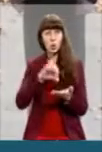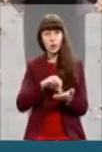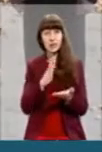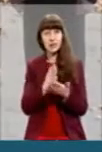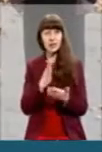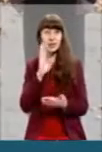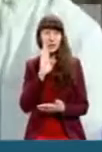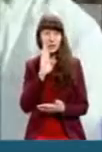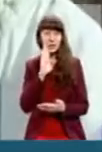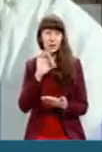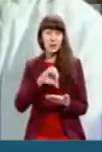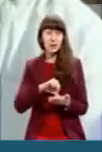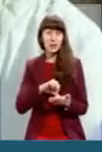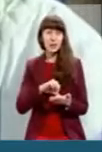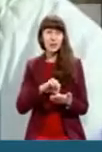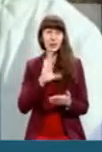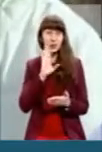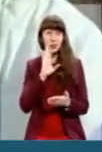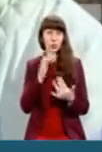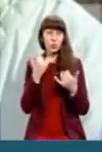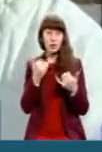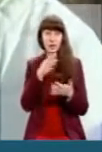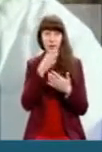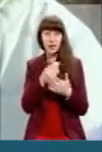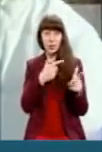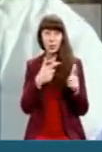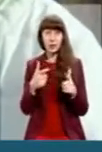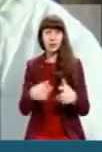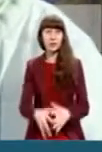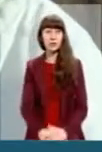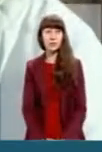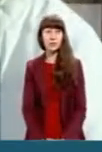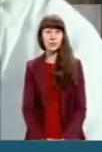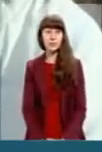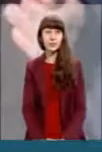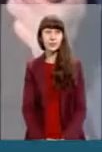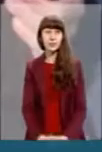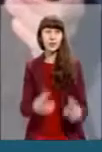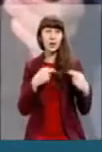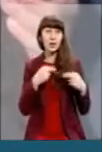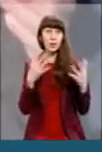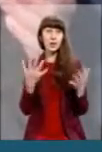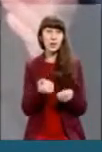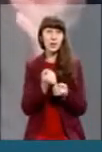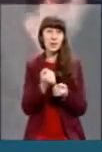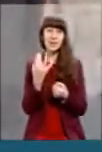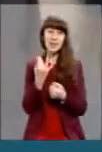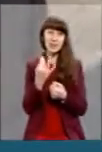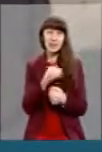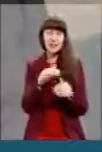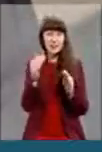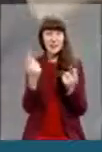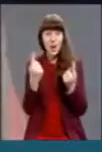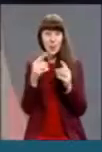девушки. Представительницы прекрасного пола удивляют своей подготовкой в столь неженском деле. Работой спасателей интересуются и